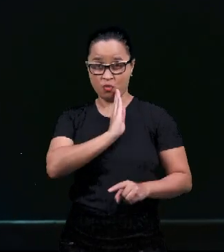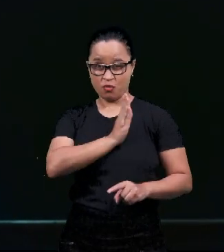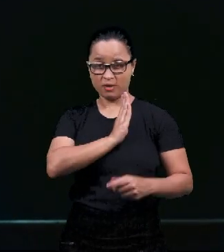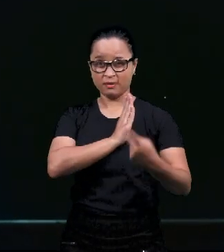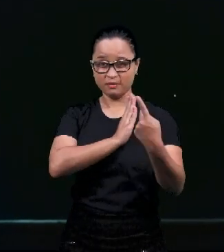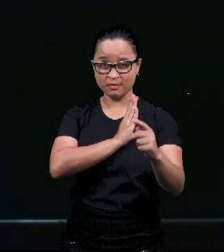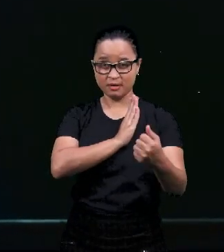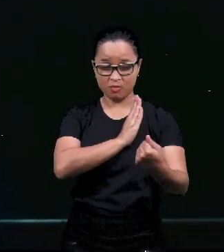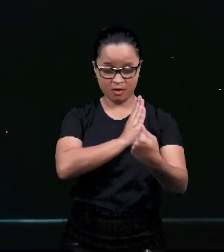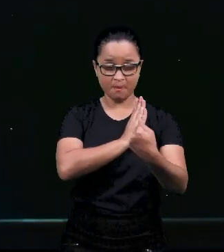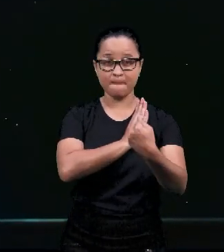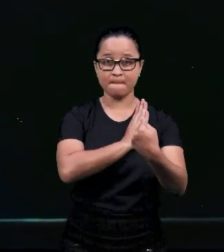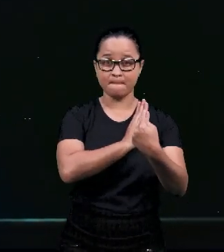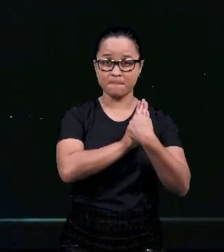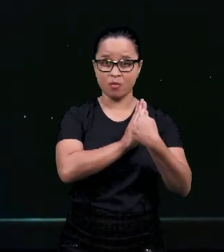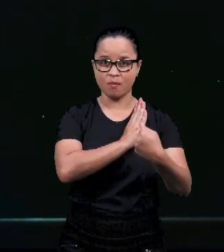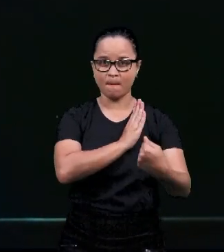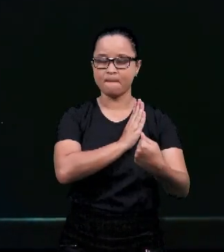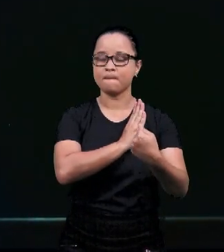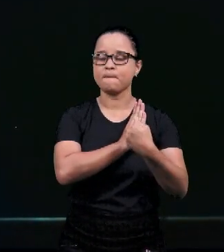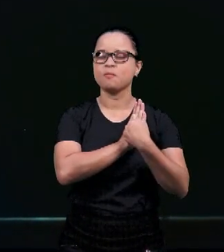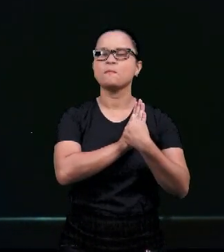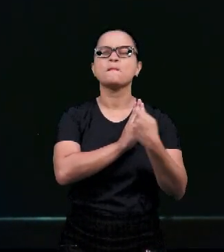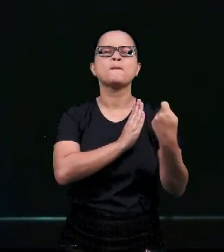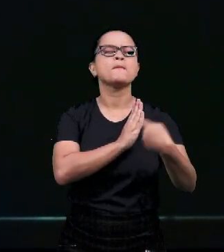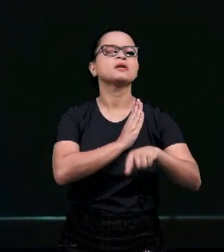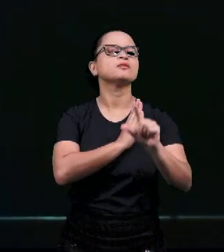Все стою у двери и стучу.